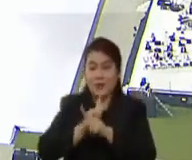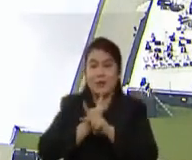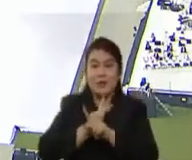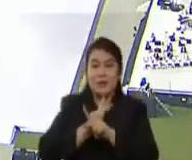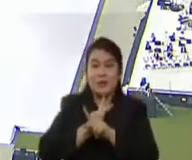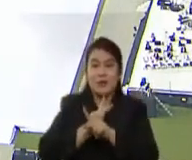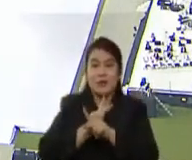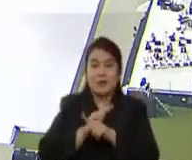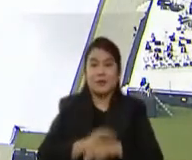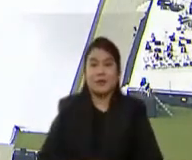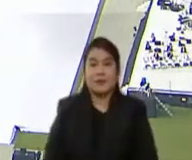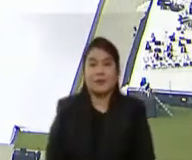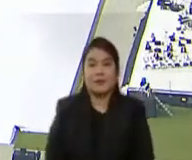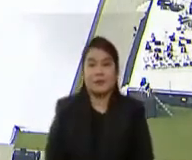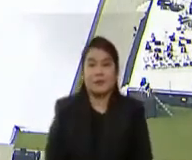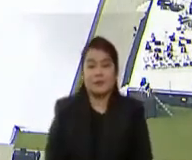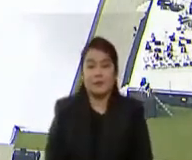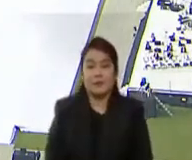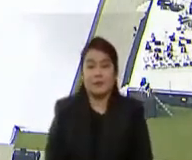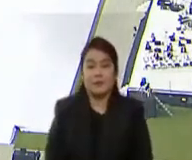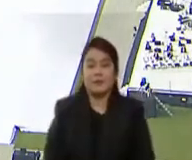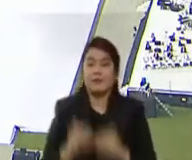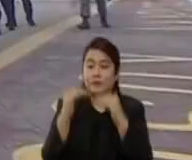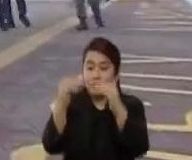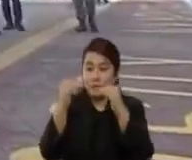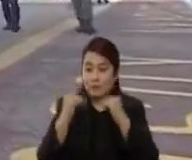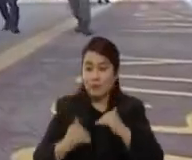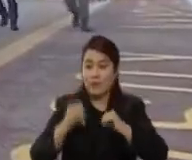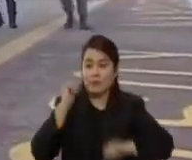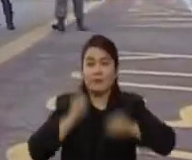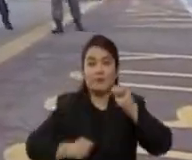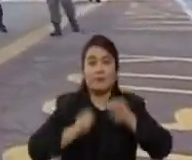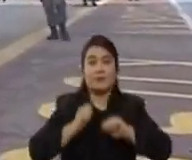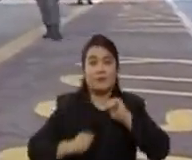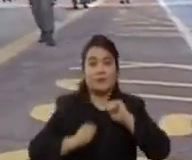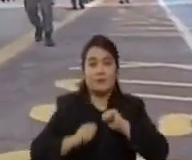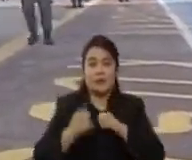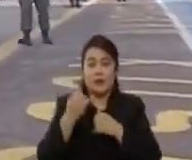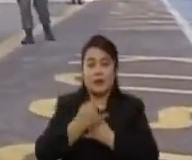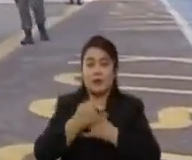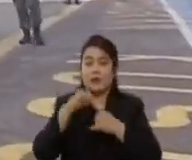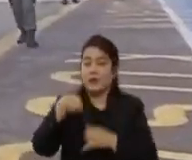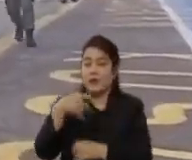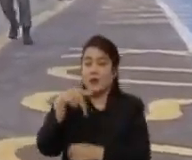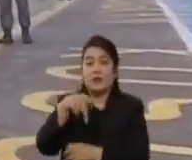menjadi future victim. Berikut ialah pancaragam Jabatan